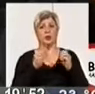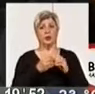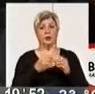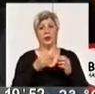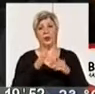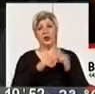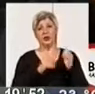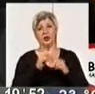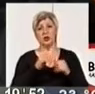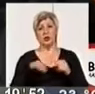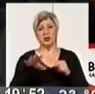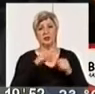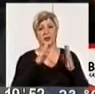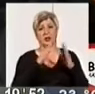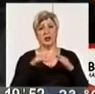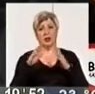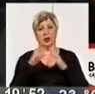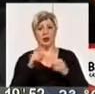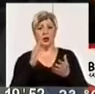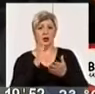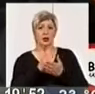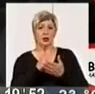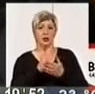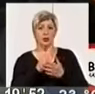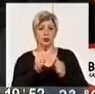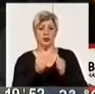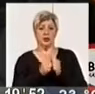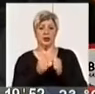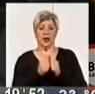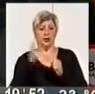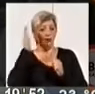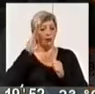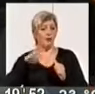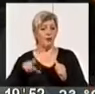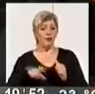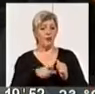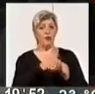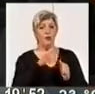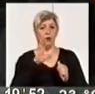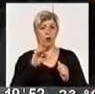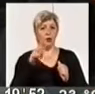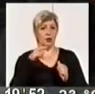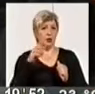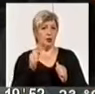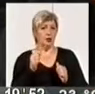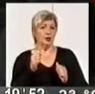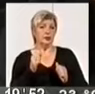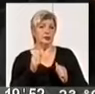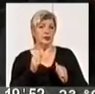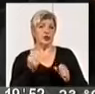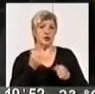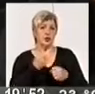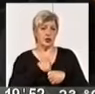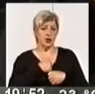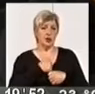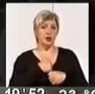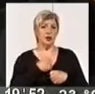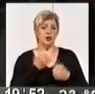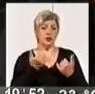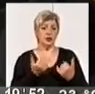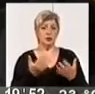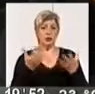лагеря находятся на территории или вблизи водоемов, водных объектов. К сожалению, на сегодняшний день